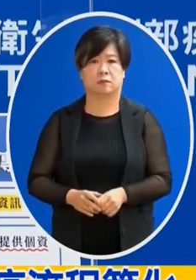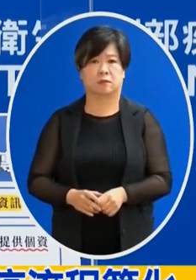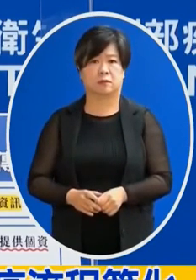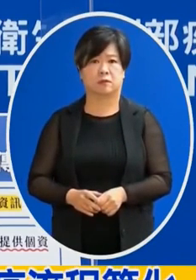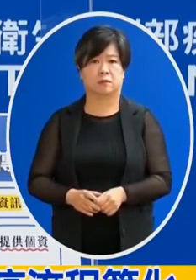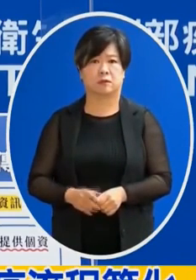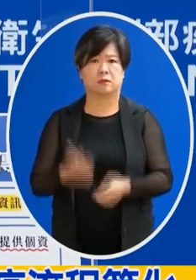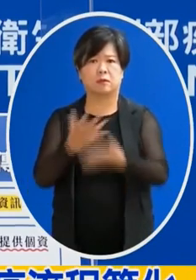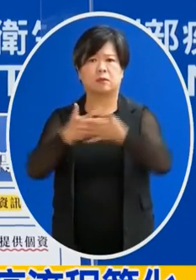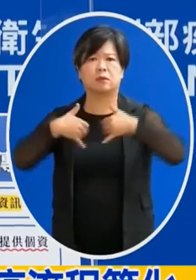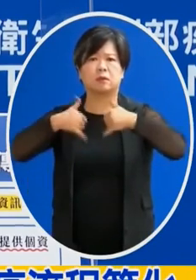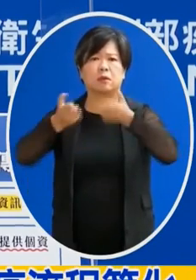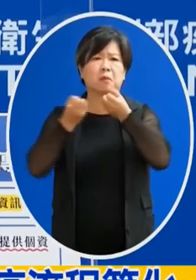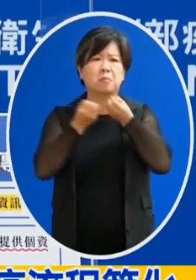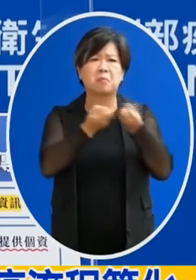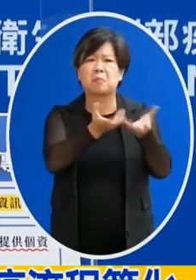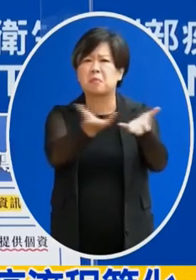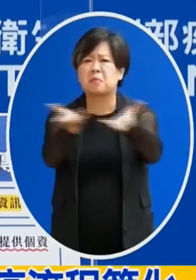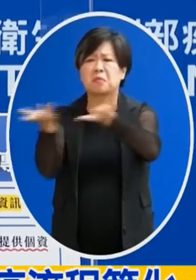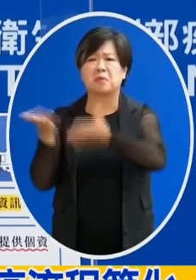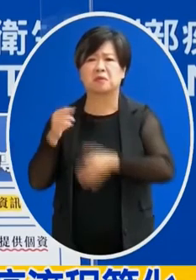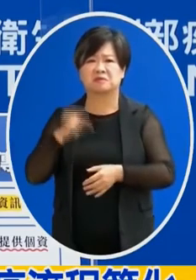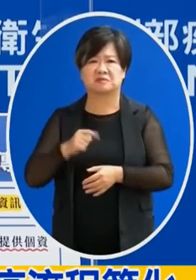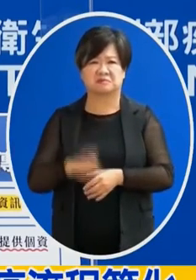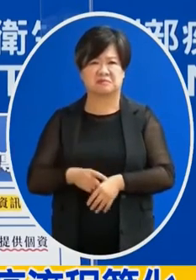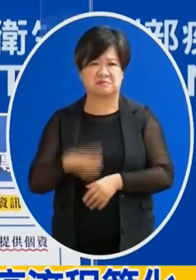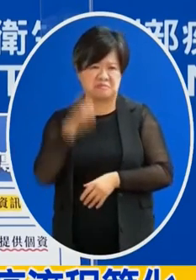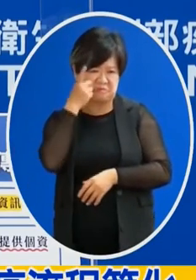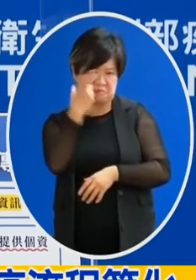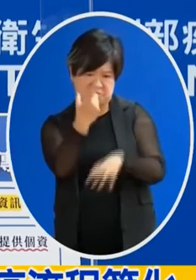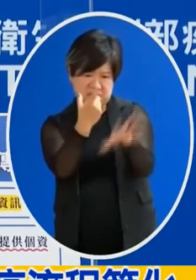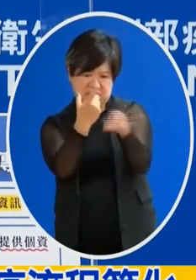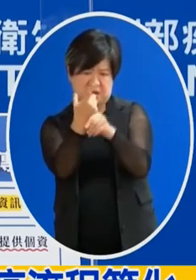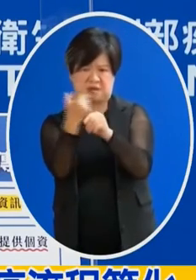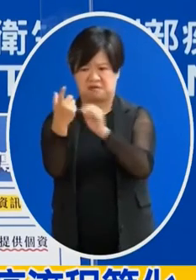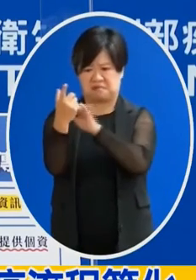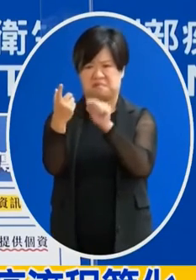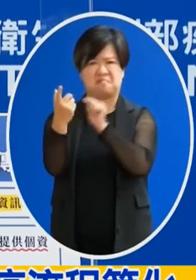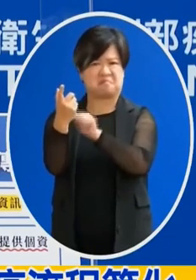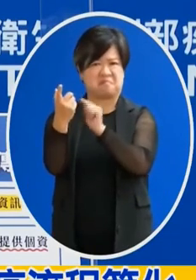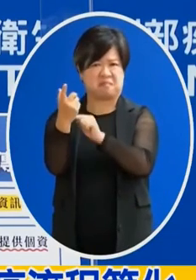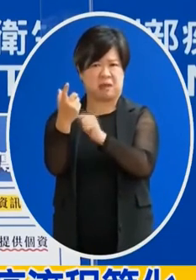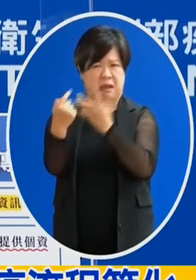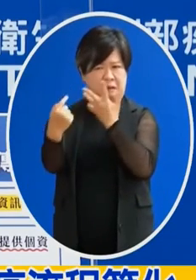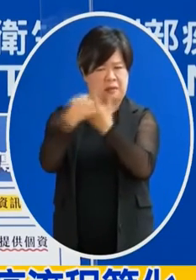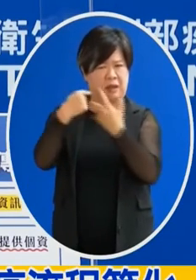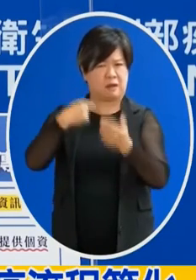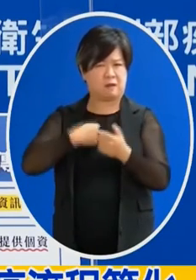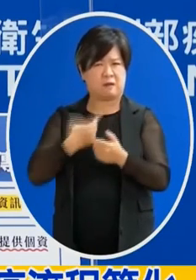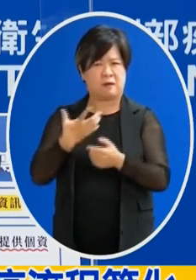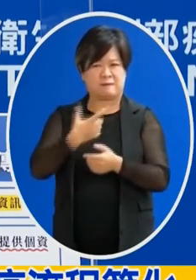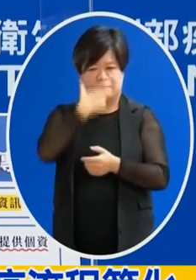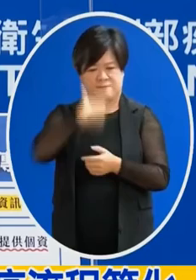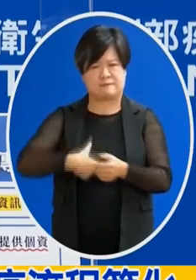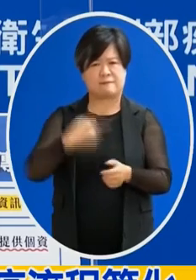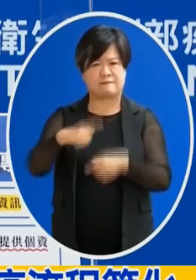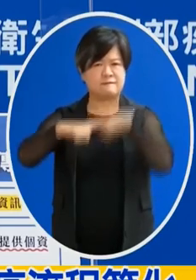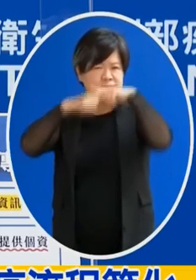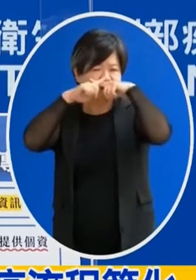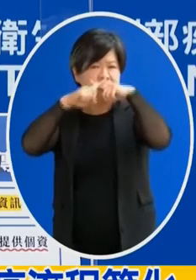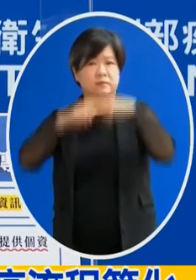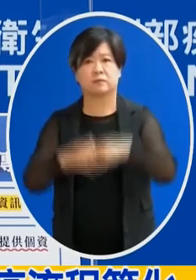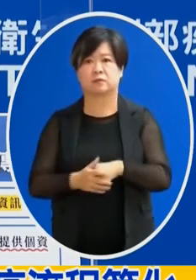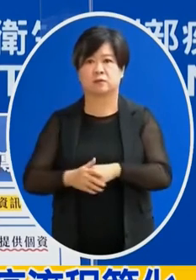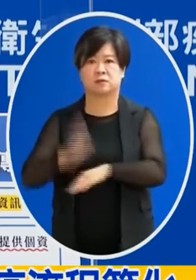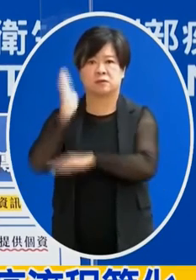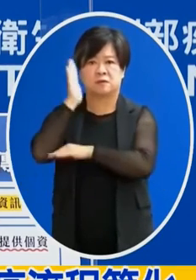啊在网络上所说的说这个简讯实联制是在侵害个人隐私，那也提到说政府